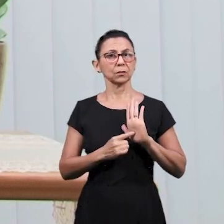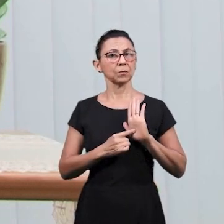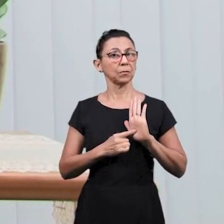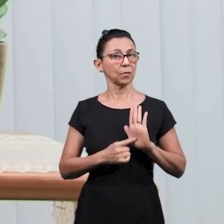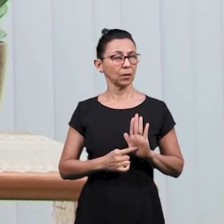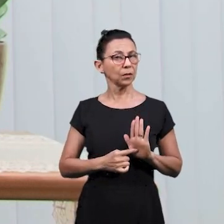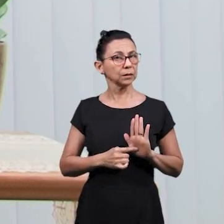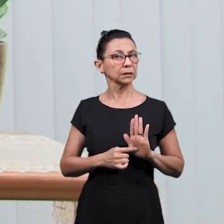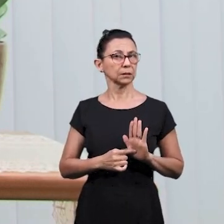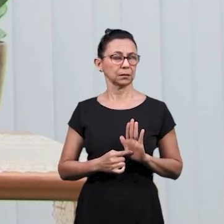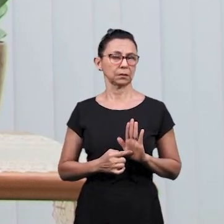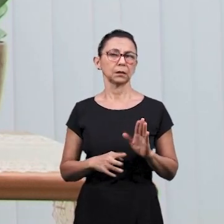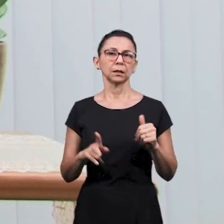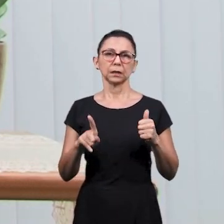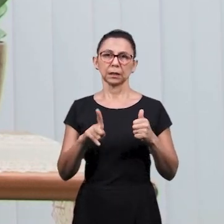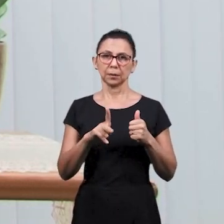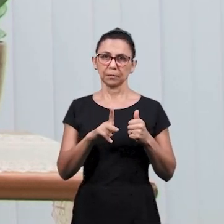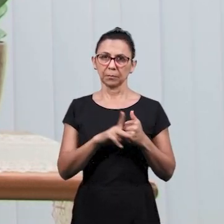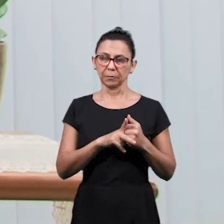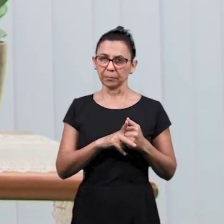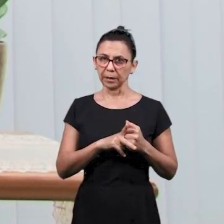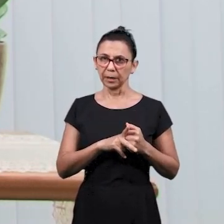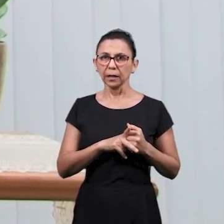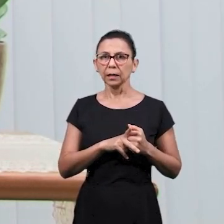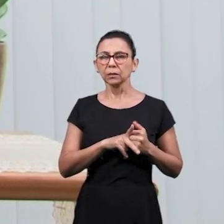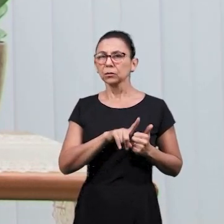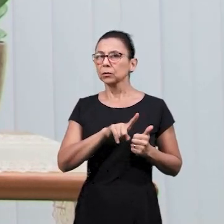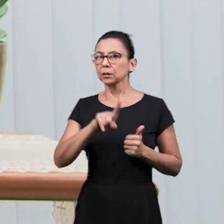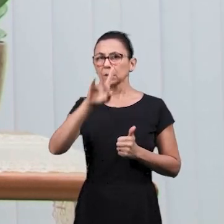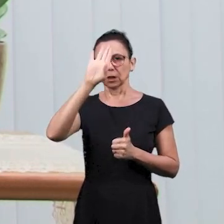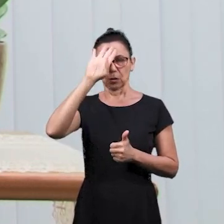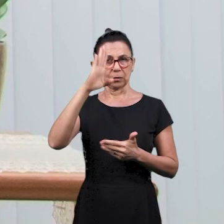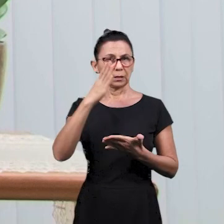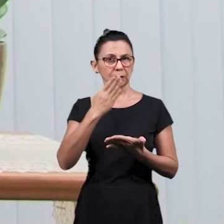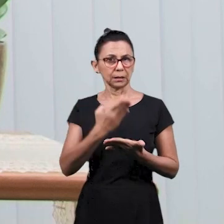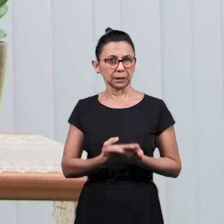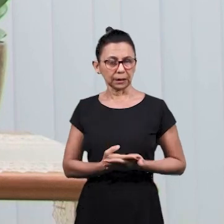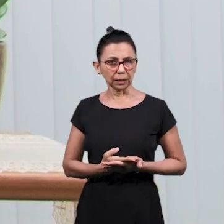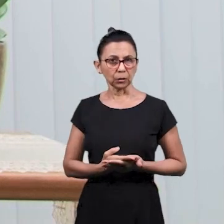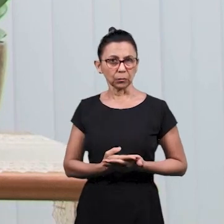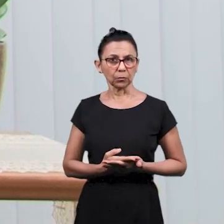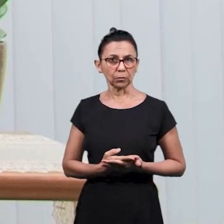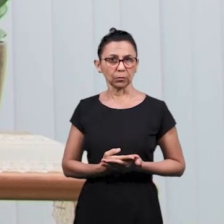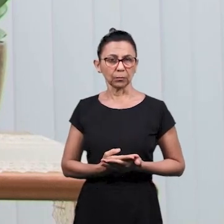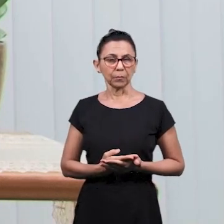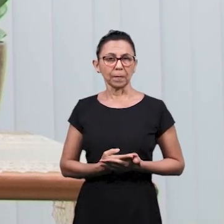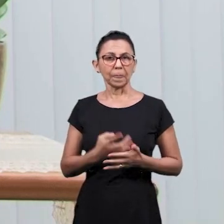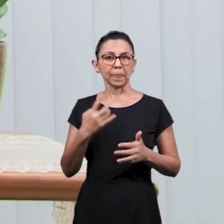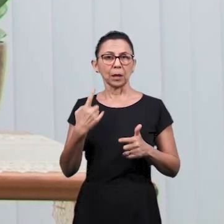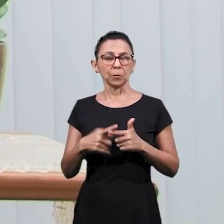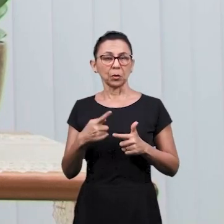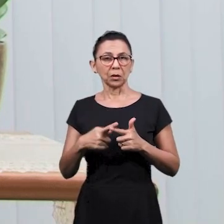что здесь Петр не поверил. Именно здесь он не поверил.